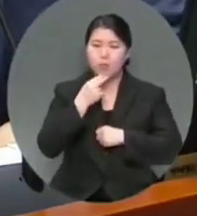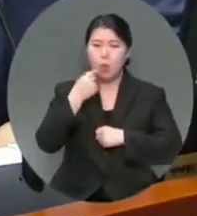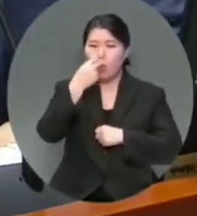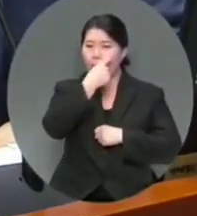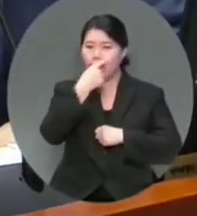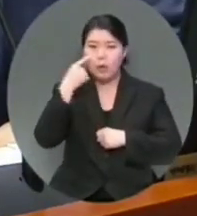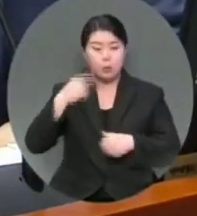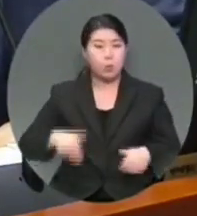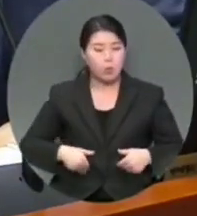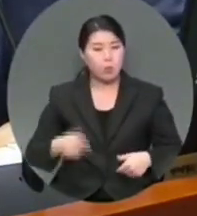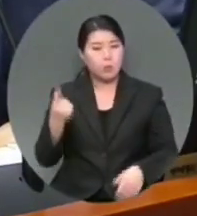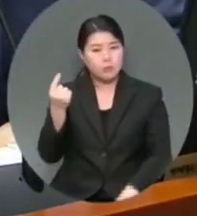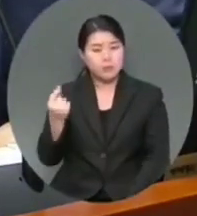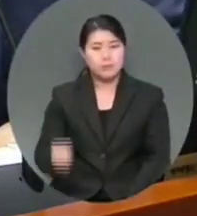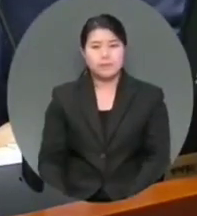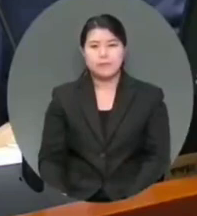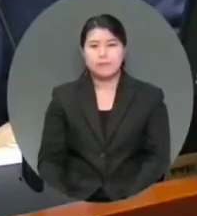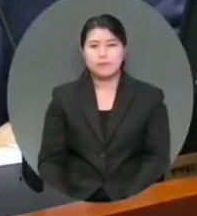중요한 거 아닙니까?